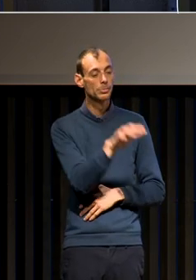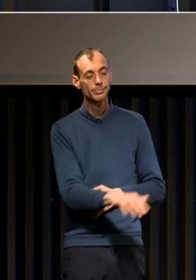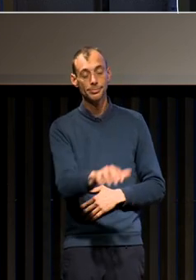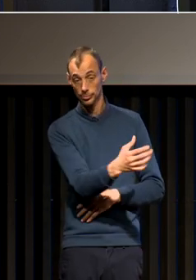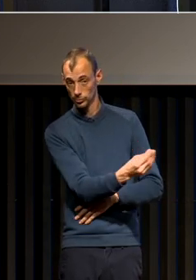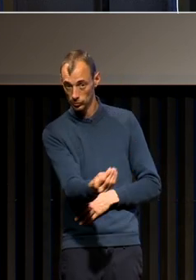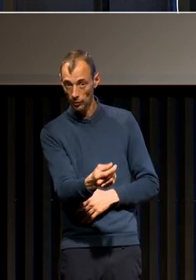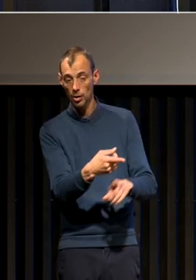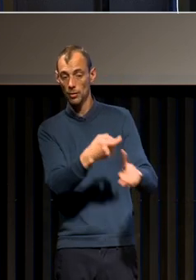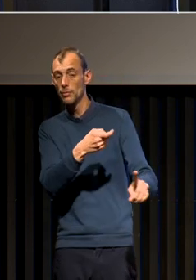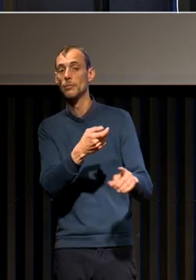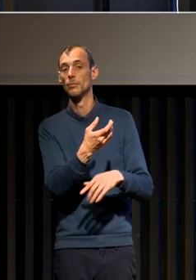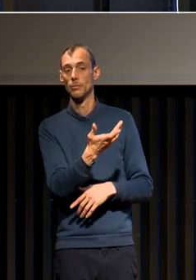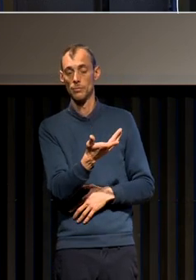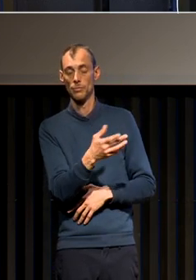loi permet